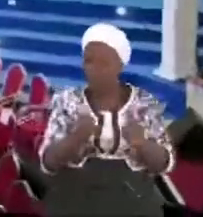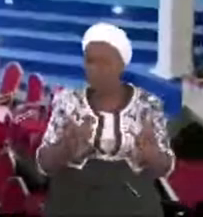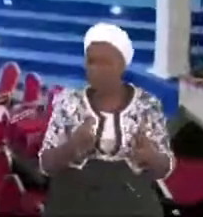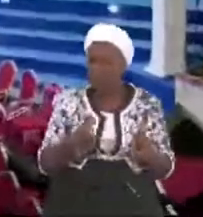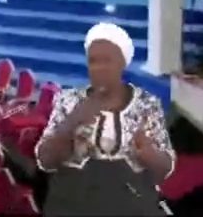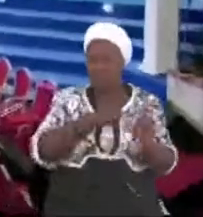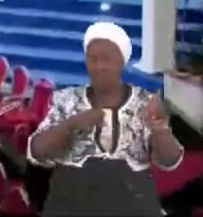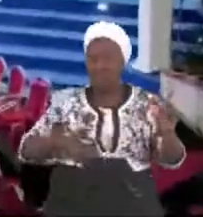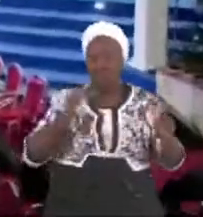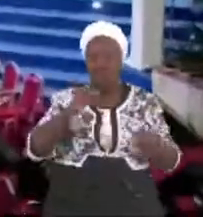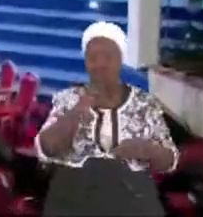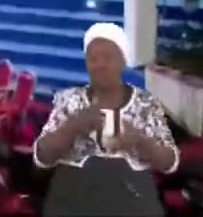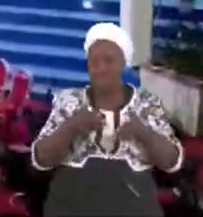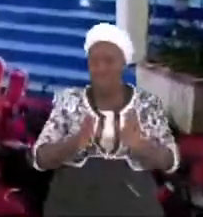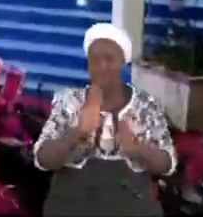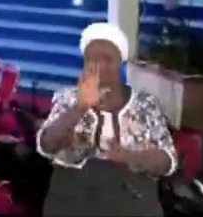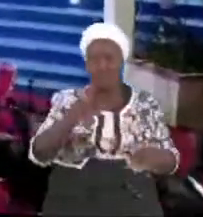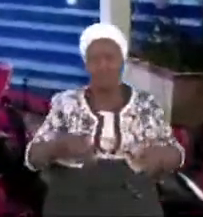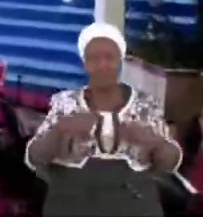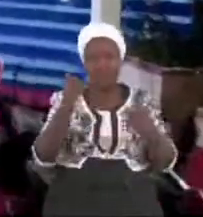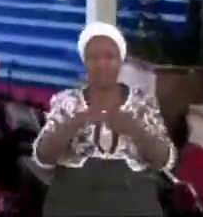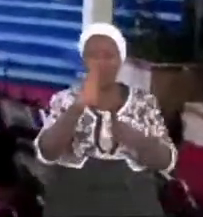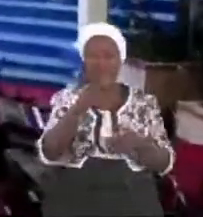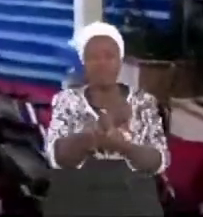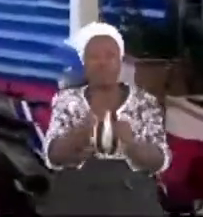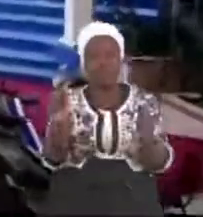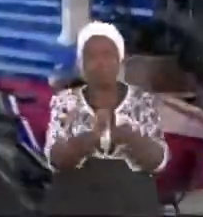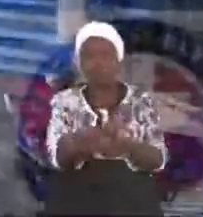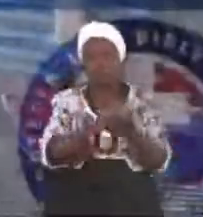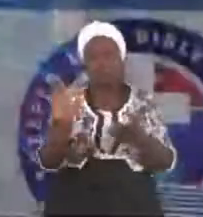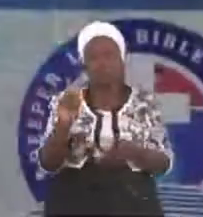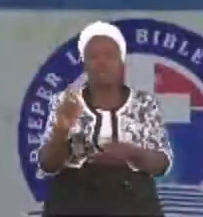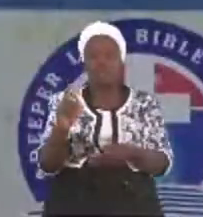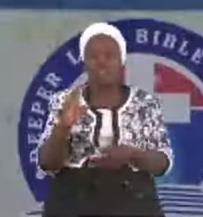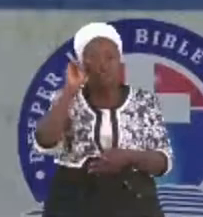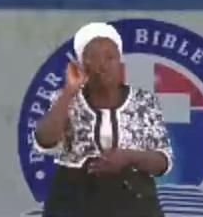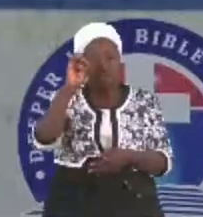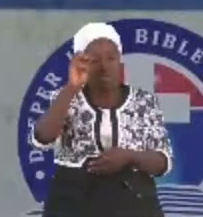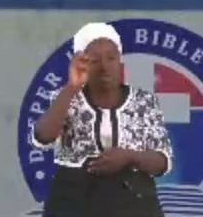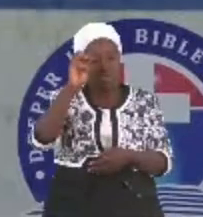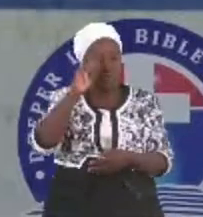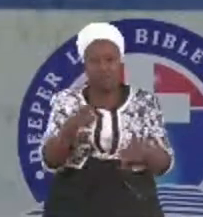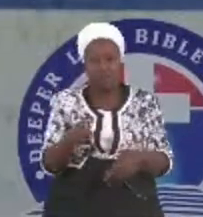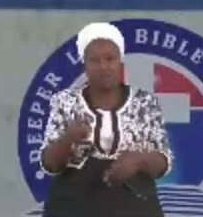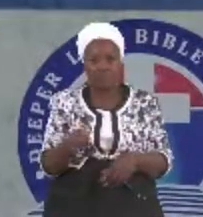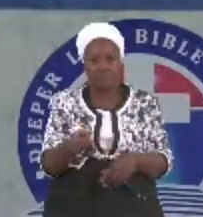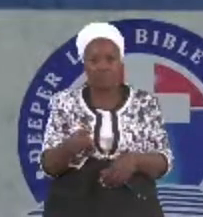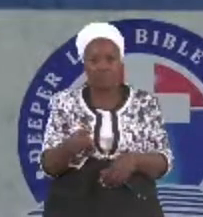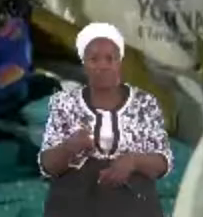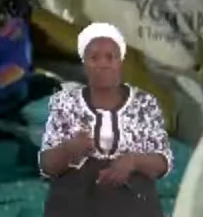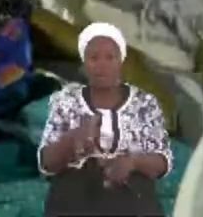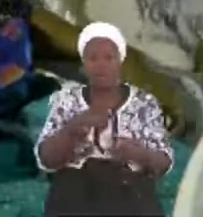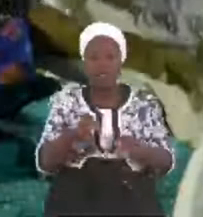Seigneur ne permettra pas que ta vie soit détruite. Il va te délivrer. L'épilepsie